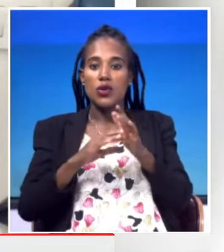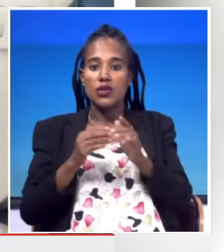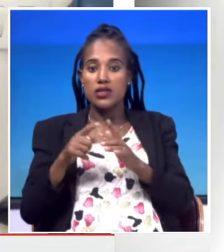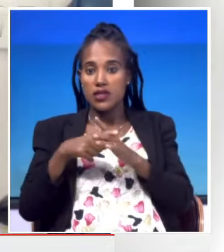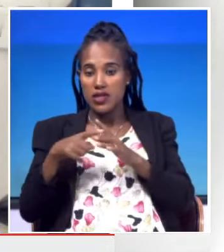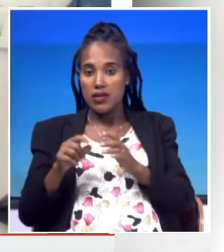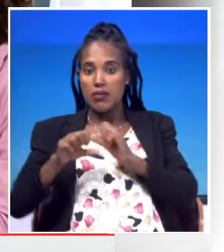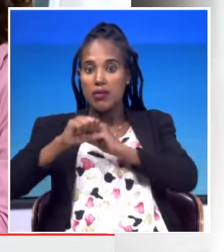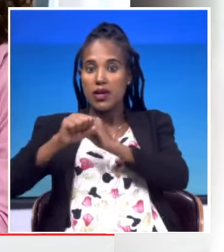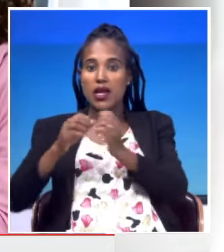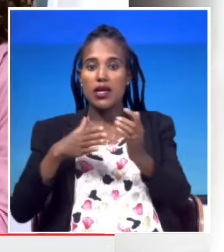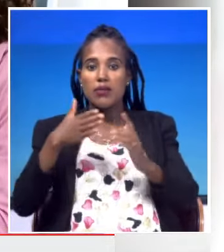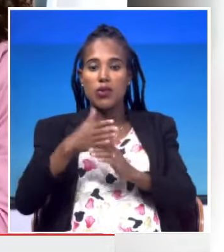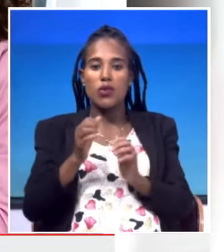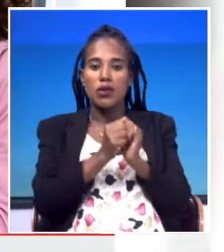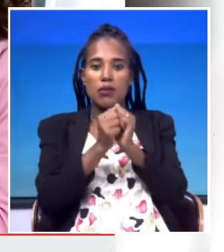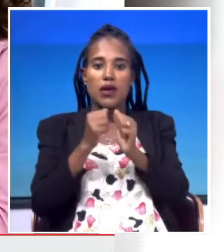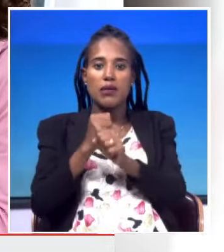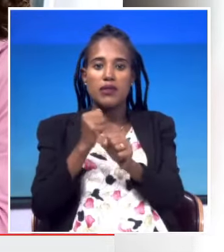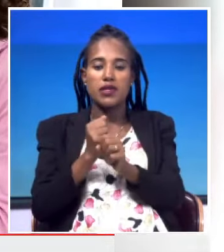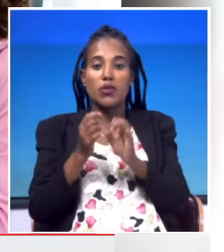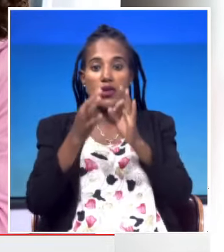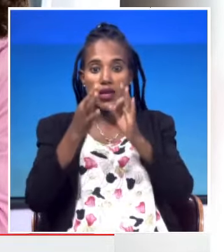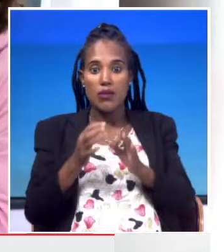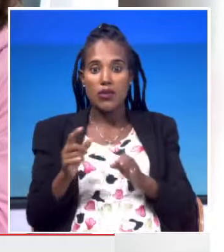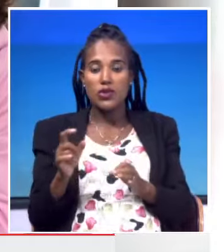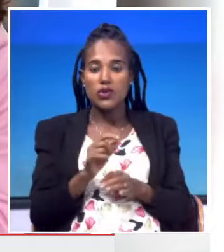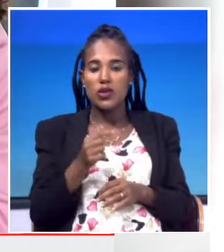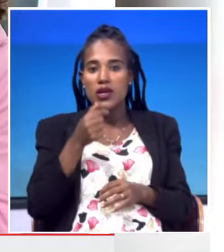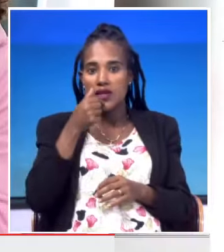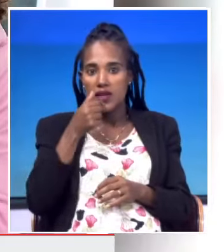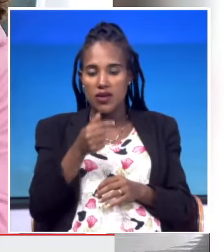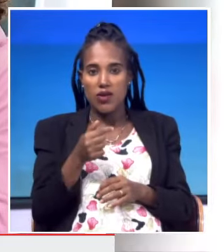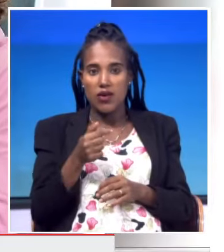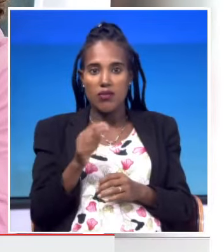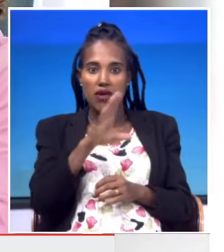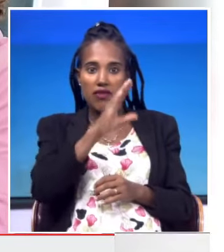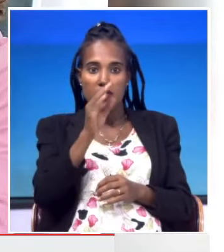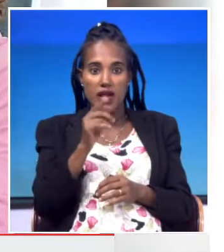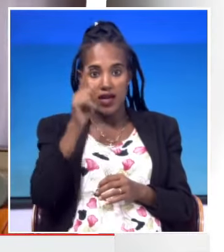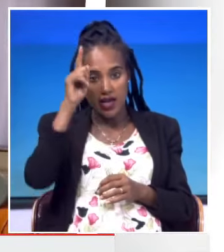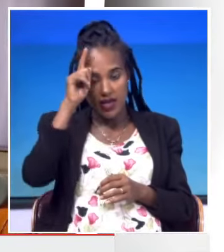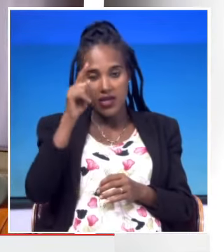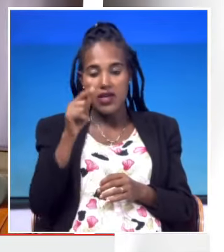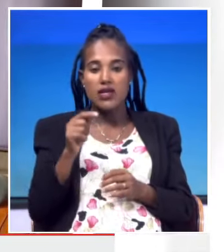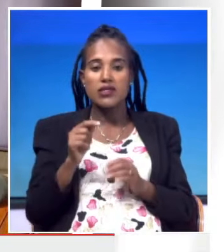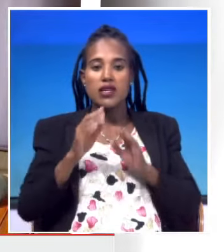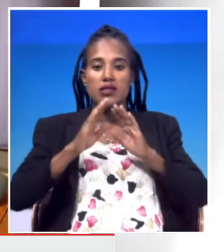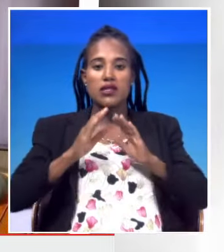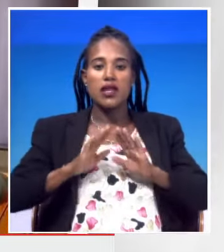ስደትን በመከላከል ረገድ በጋራ ለመስራት ቁርጠኛ መሆናቸውንም ተናግረዋል። በአፍሪካ ቀንድ ቀጠና